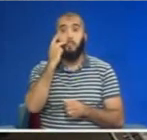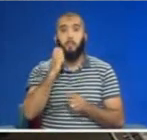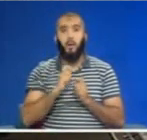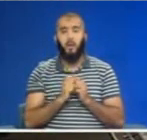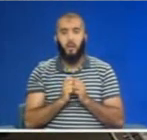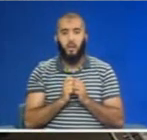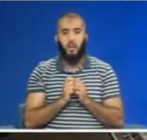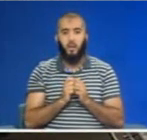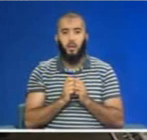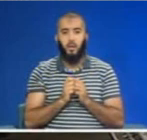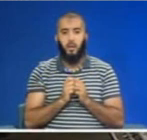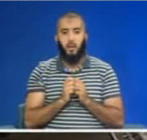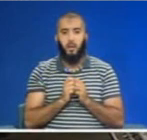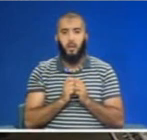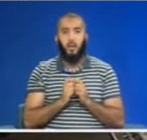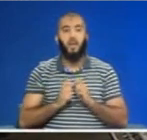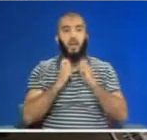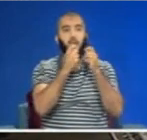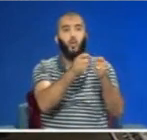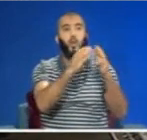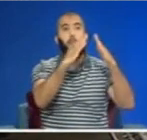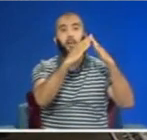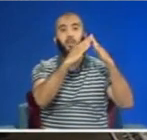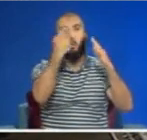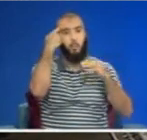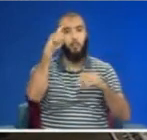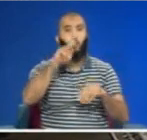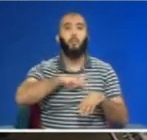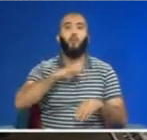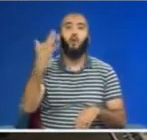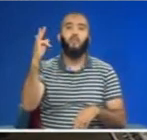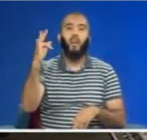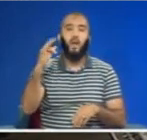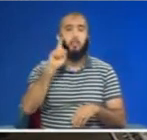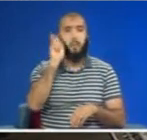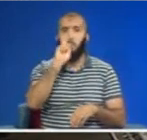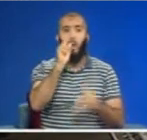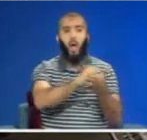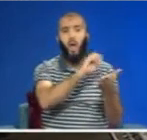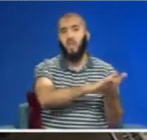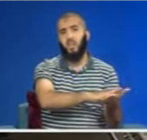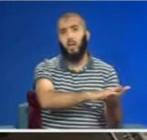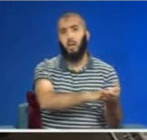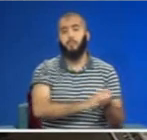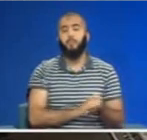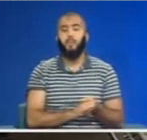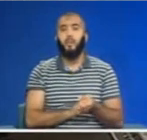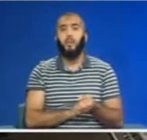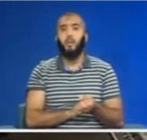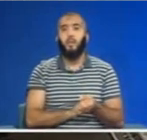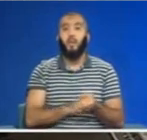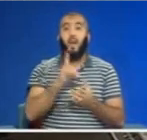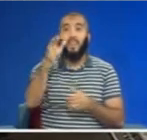بالفم هكاك ما كتبهالوش ما كتبهالوش وطال خاو كيزوج هذا خويا من بابا